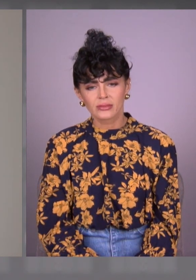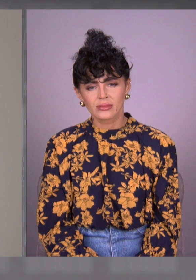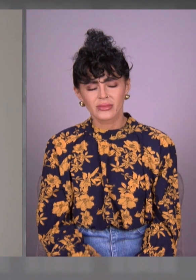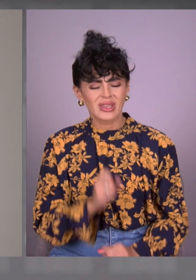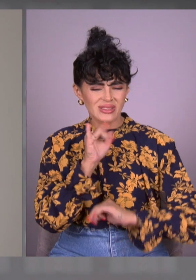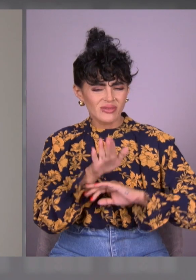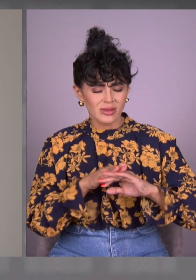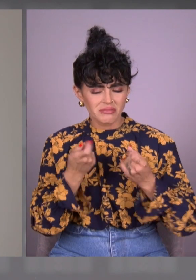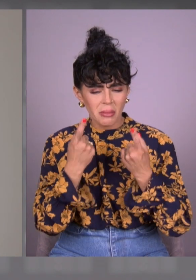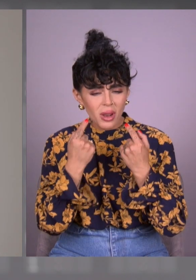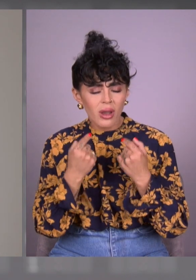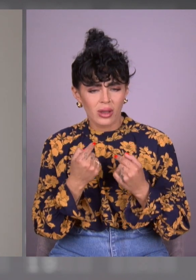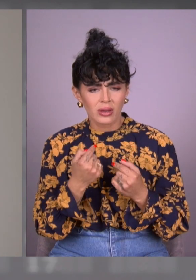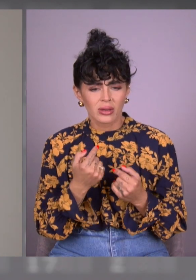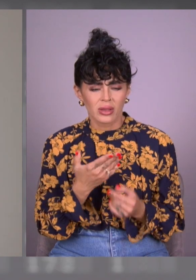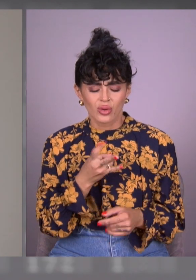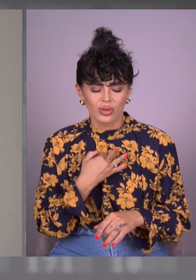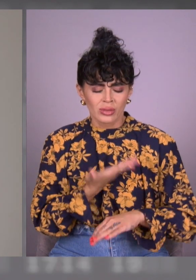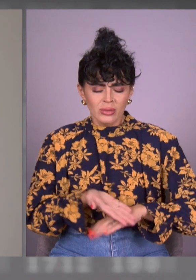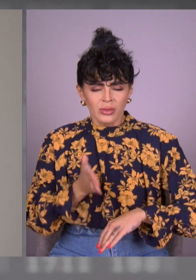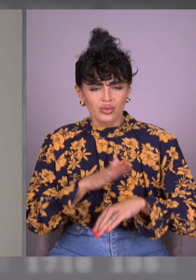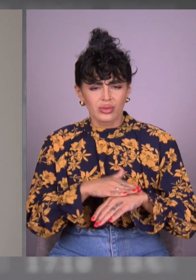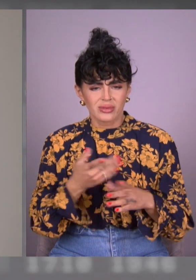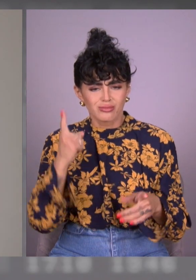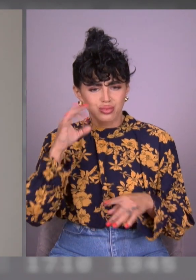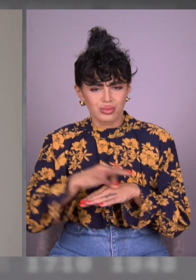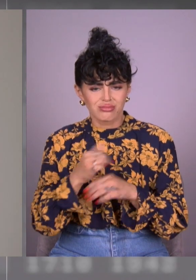Бачте, чоловік.